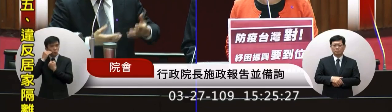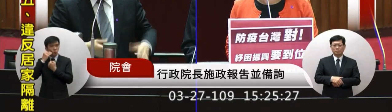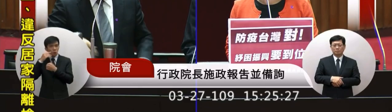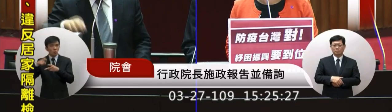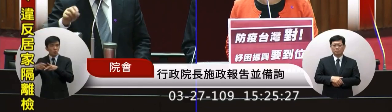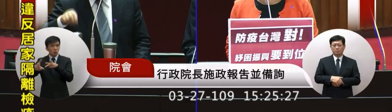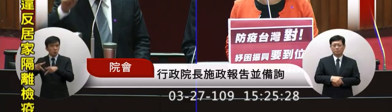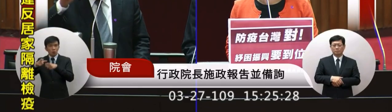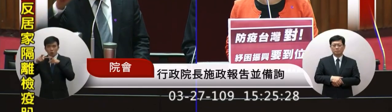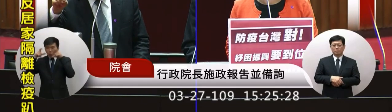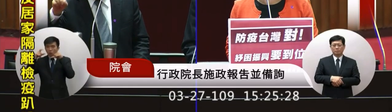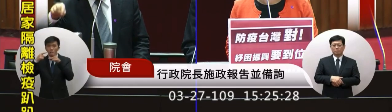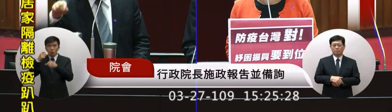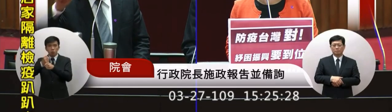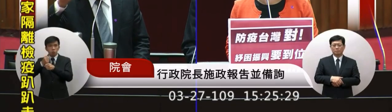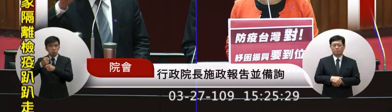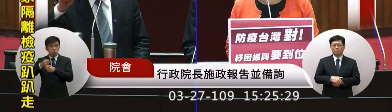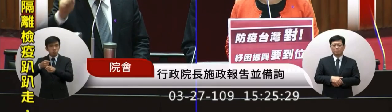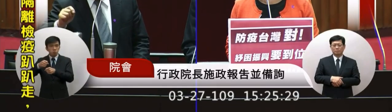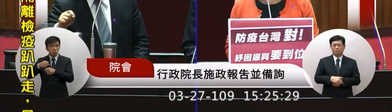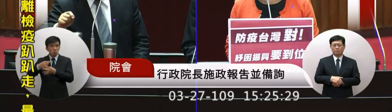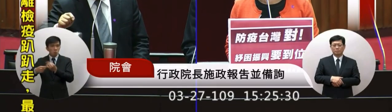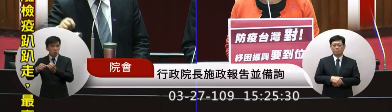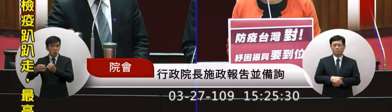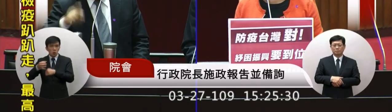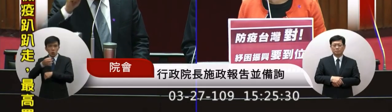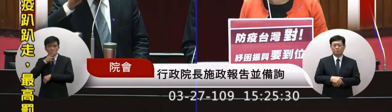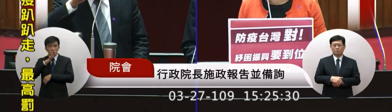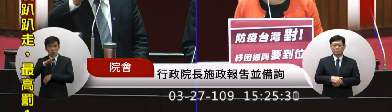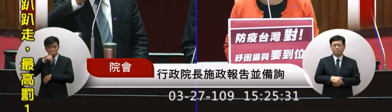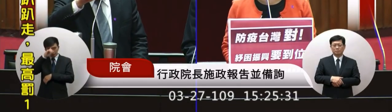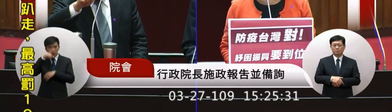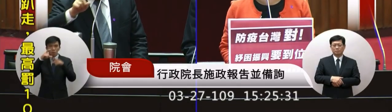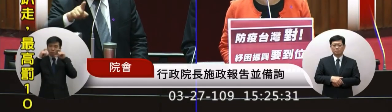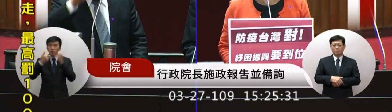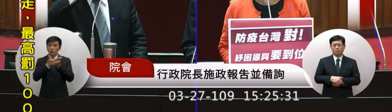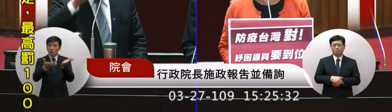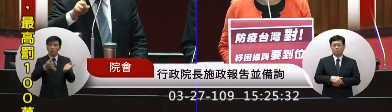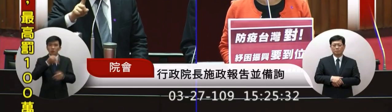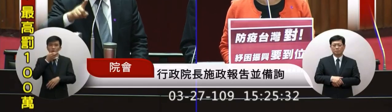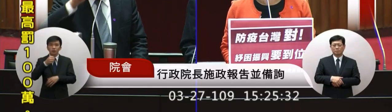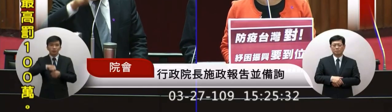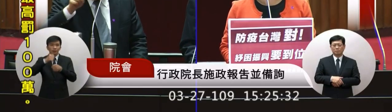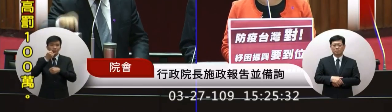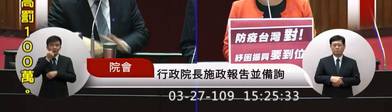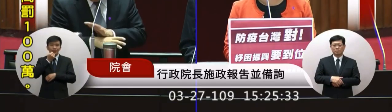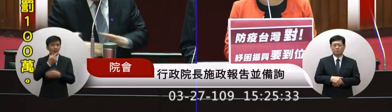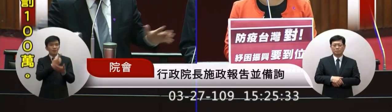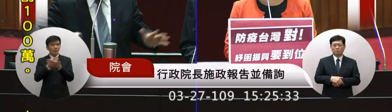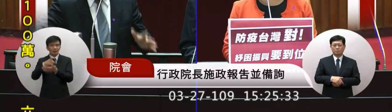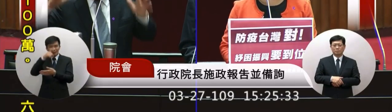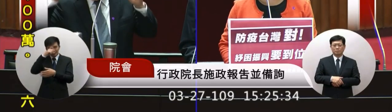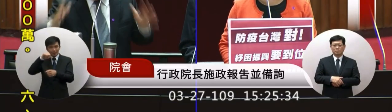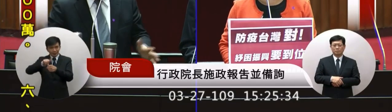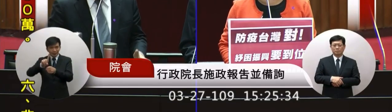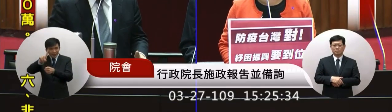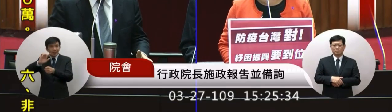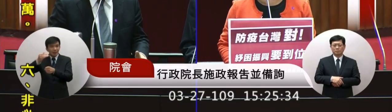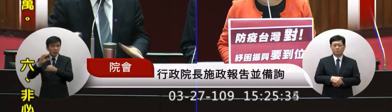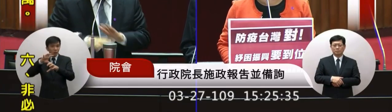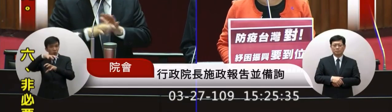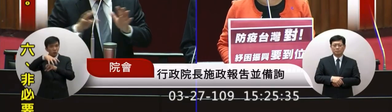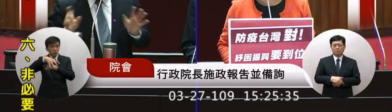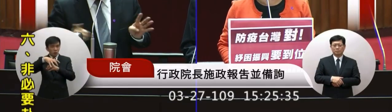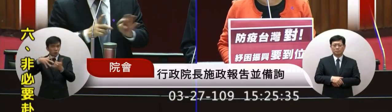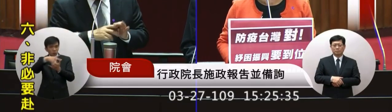加，看会当搁甲大家较增加，因为你大家拢讲啊，加一片，加一片，全国都加几啊百万